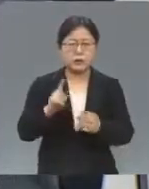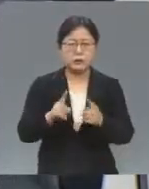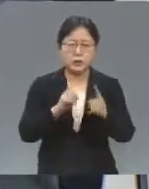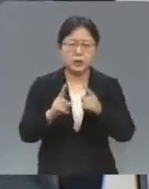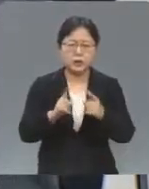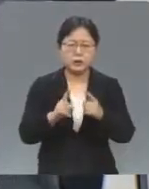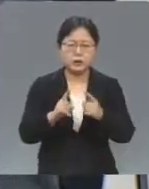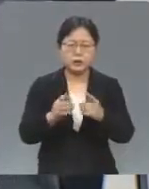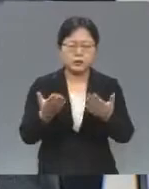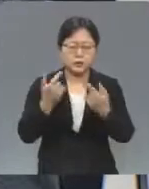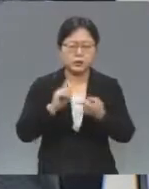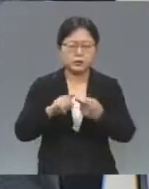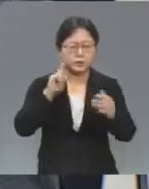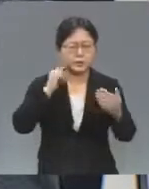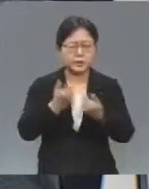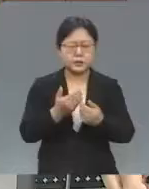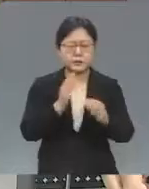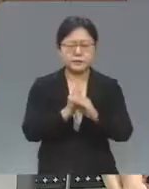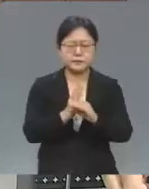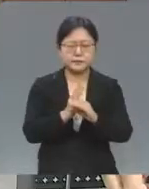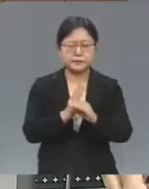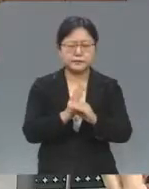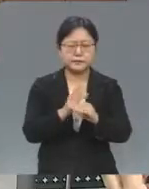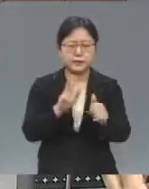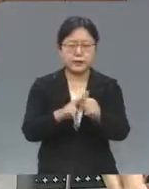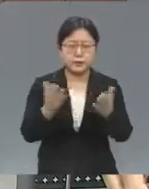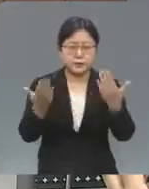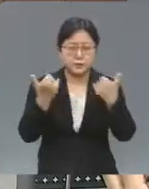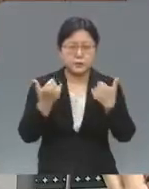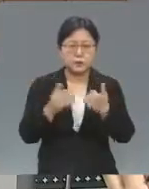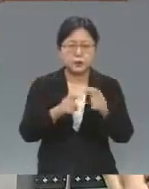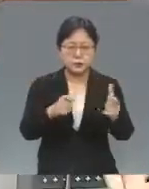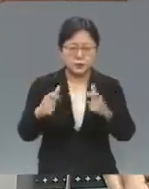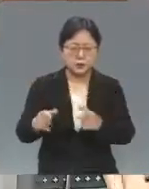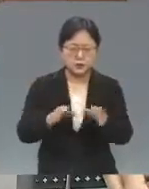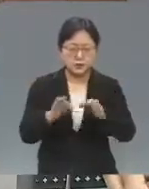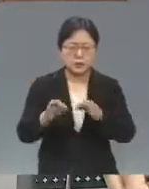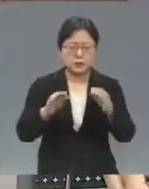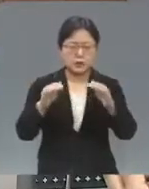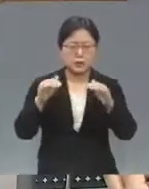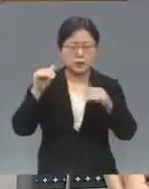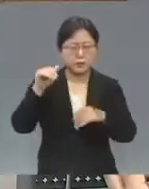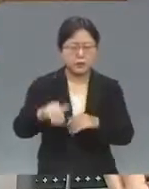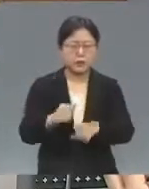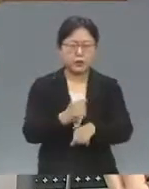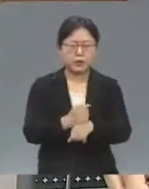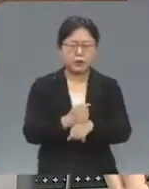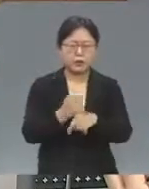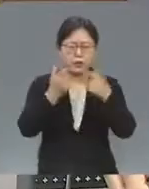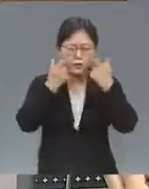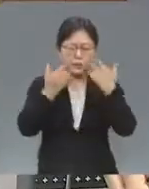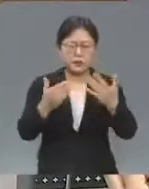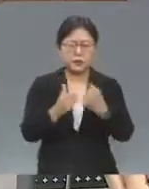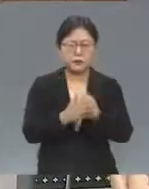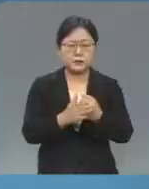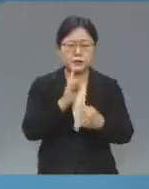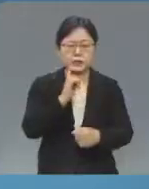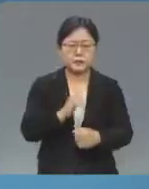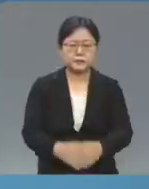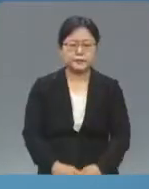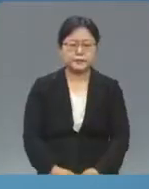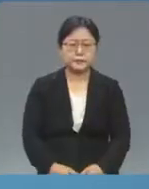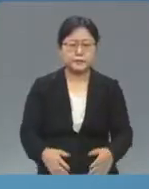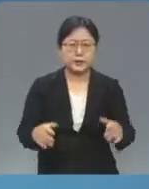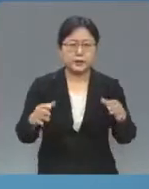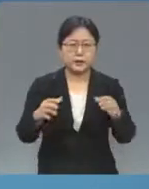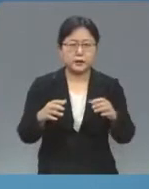강하게 반발하고 있습니다 쇼핑몰 유치로 인한 지역상권 몰락 역시 불 보듯 뻔하다 는 겁니다 포